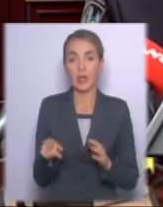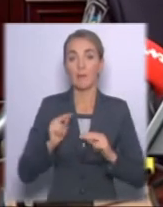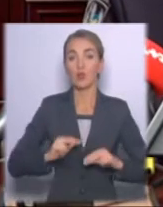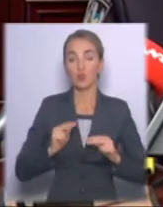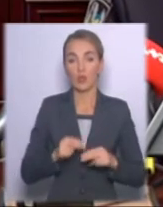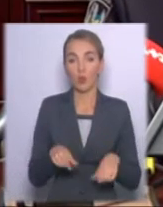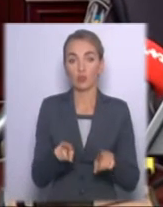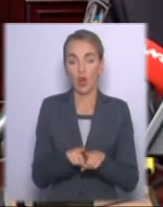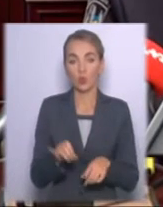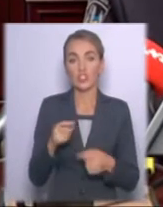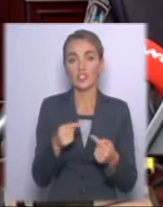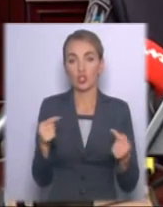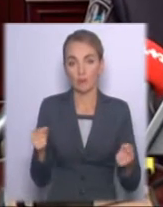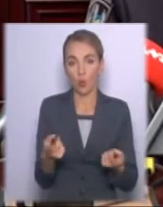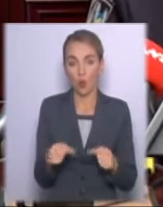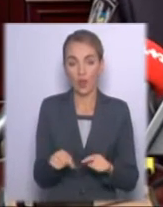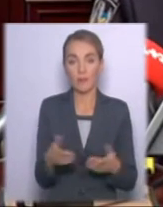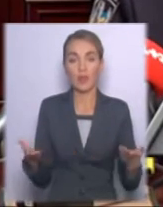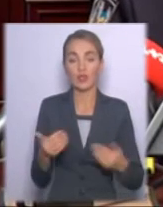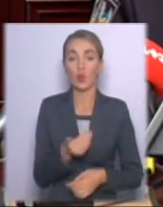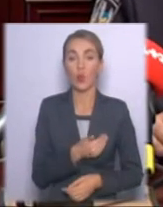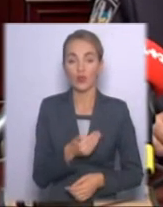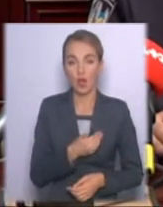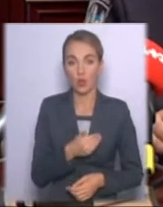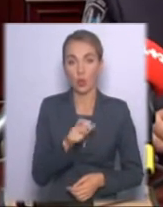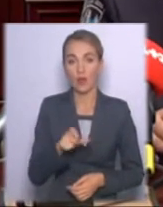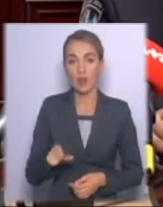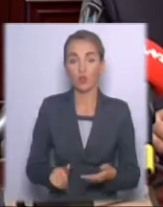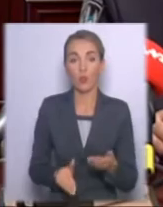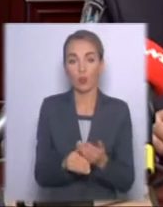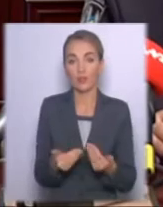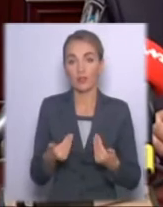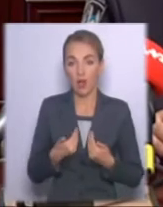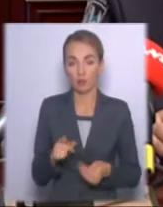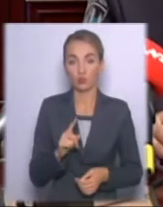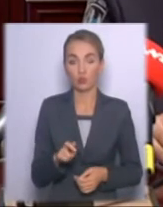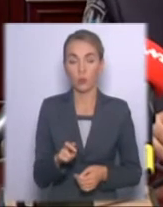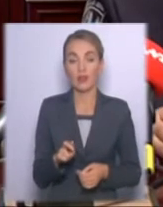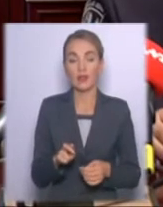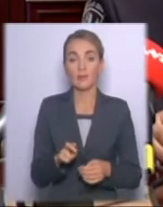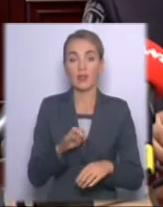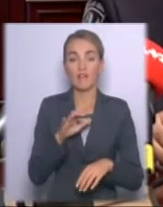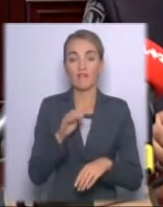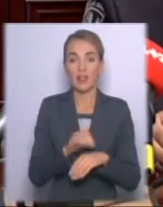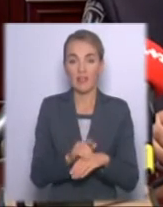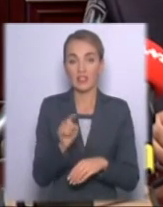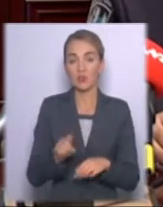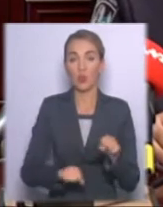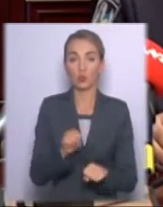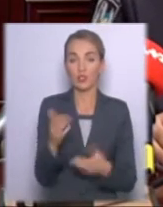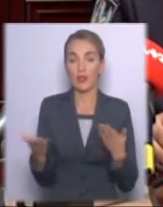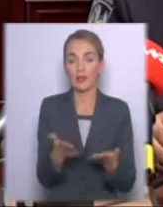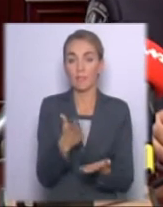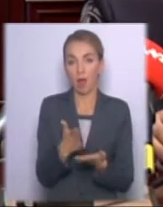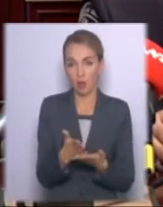працюємо також із іншими органами, які хочуть, і громадяни, допомогти нам, щоб виявити ті порушення, які мають